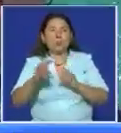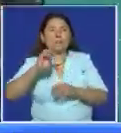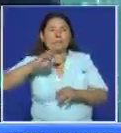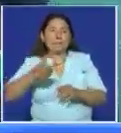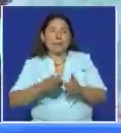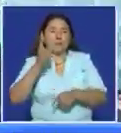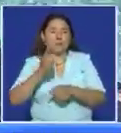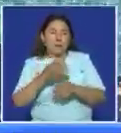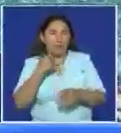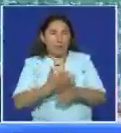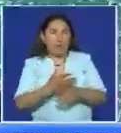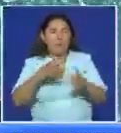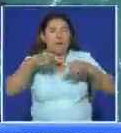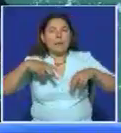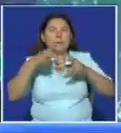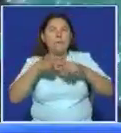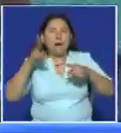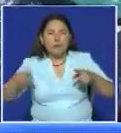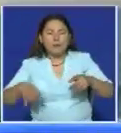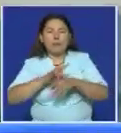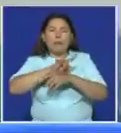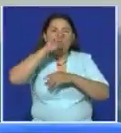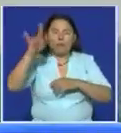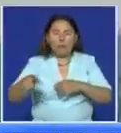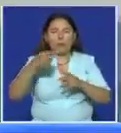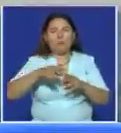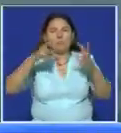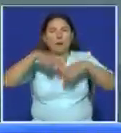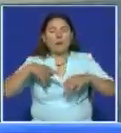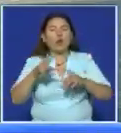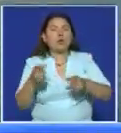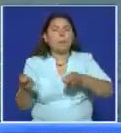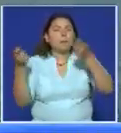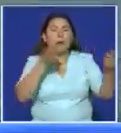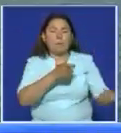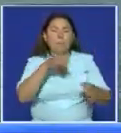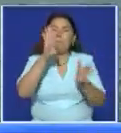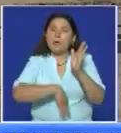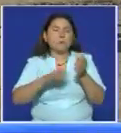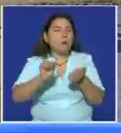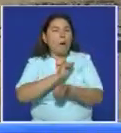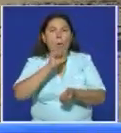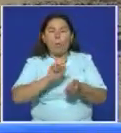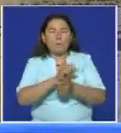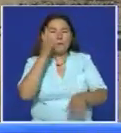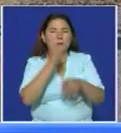только на море. Проверяются вокзалы, воздушные гавани и автовокзалы. Перевозка краснокнижной рыбы без соответствующих